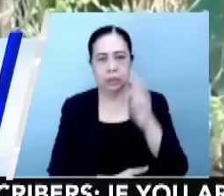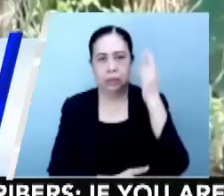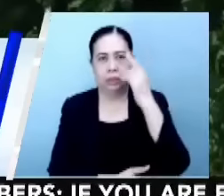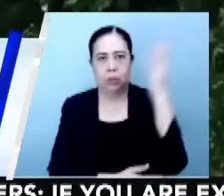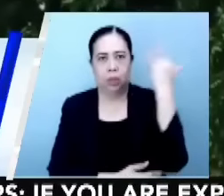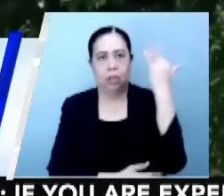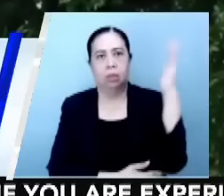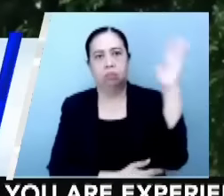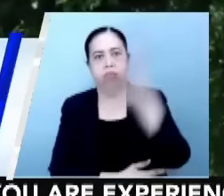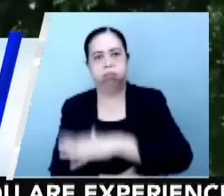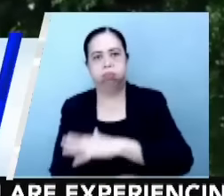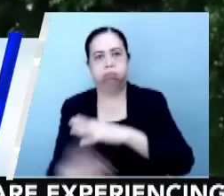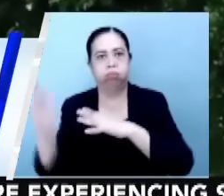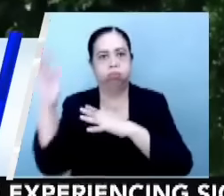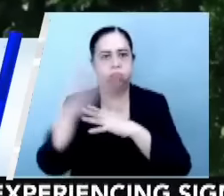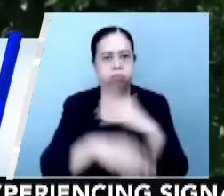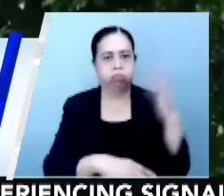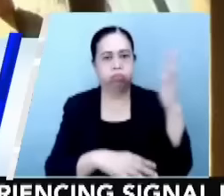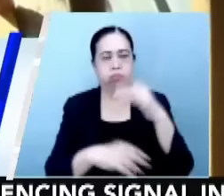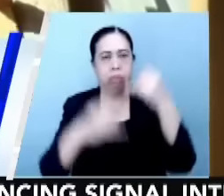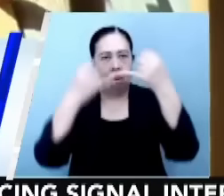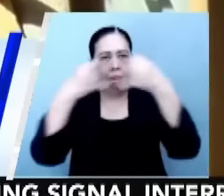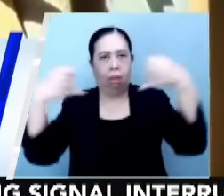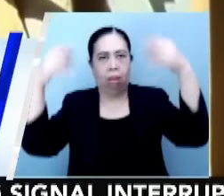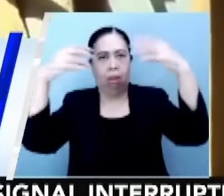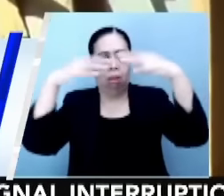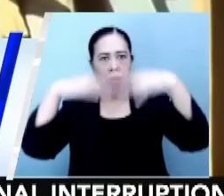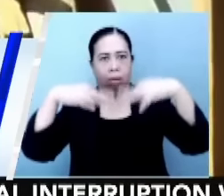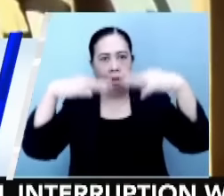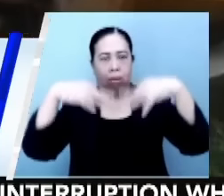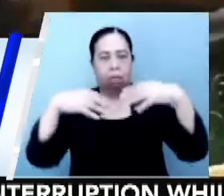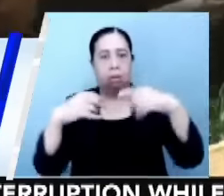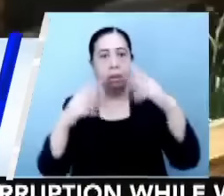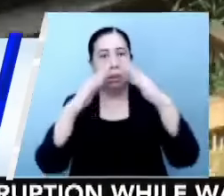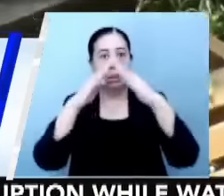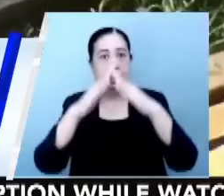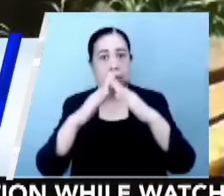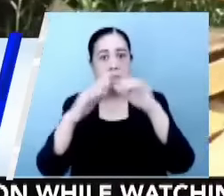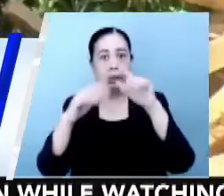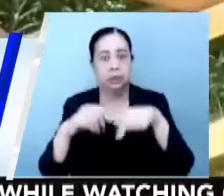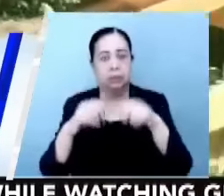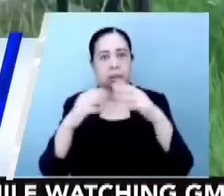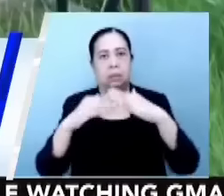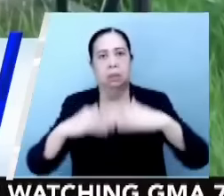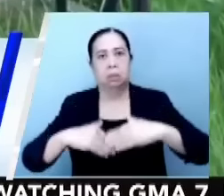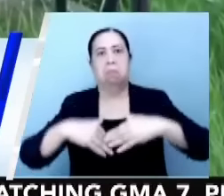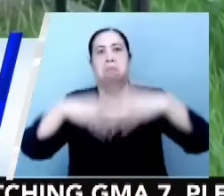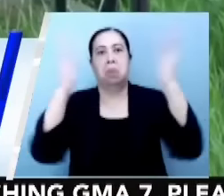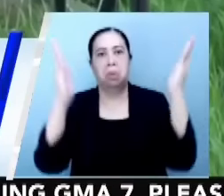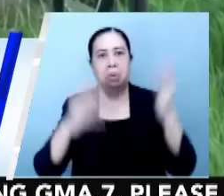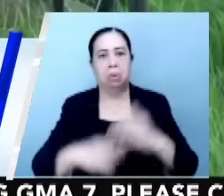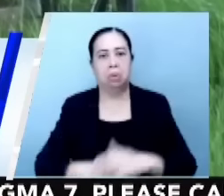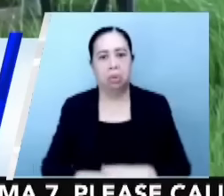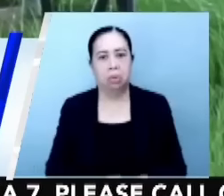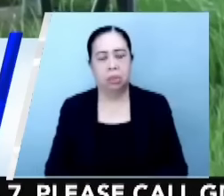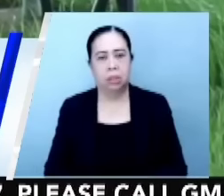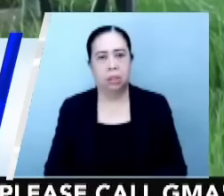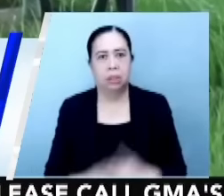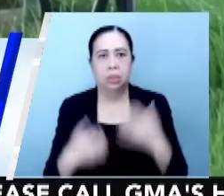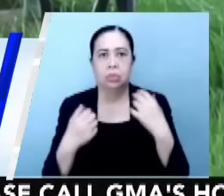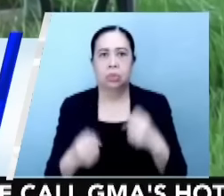maraming sanga at lumaylay ang ilang kable. Ang bubunga ng pugong ito tuluyan ng nilipad. Malakas ng hangin noon,